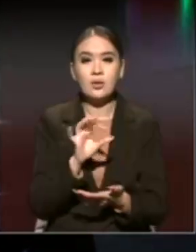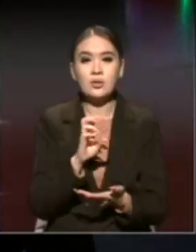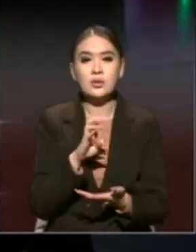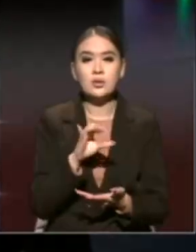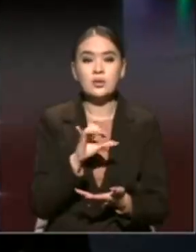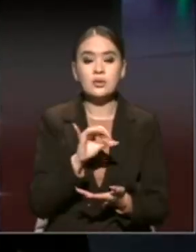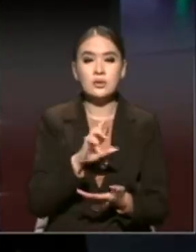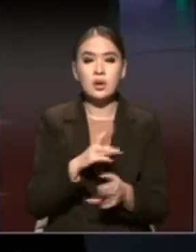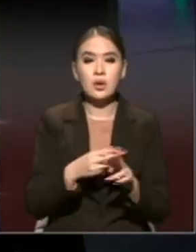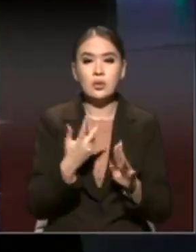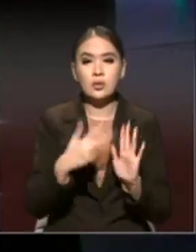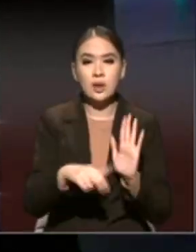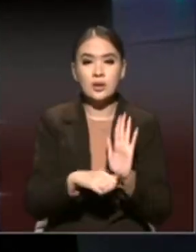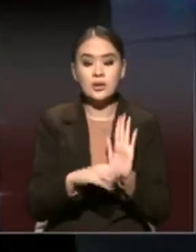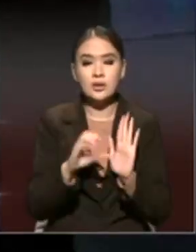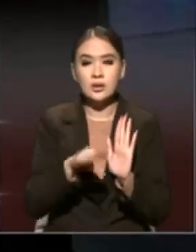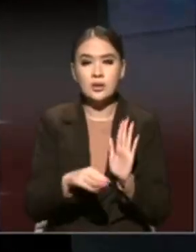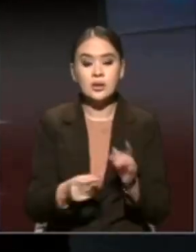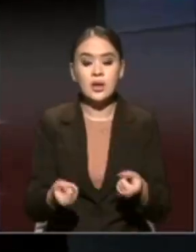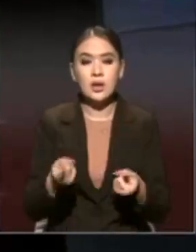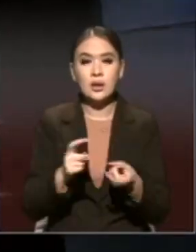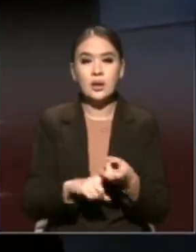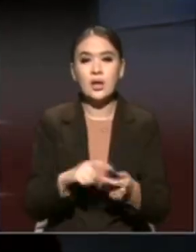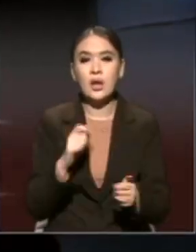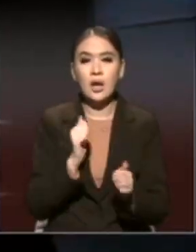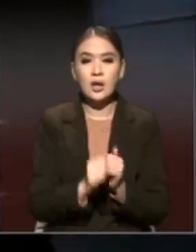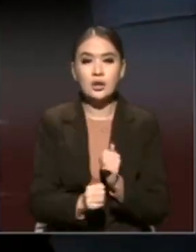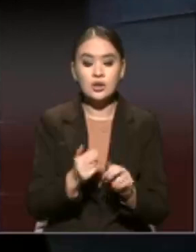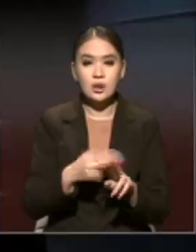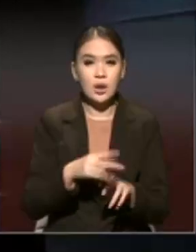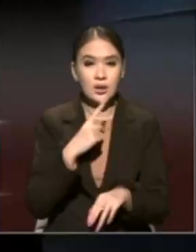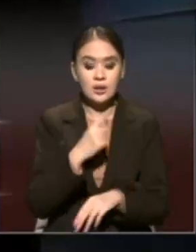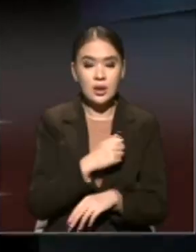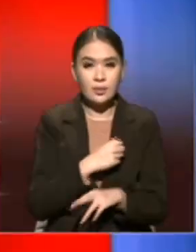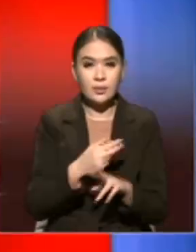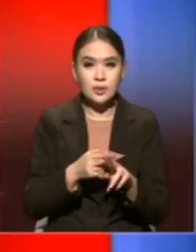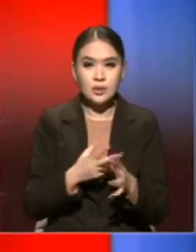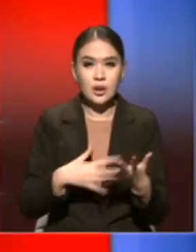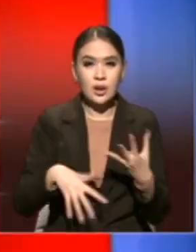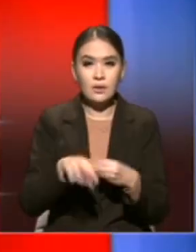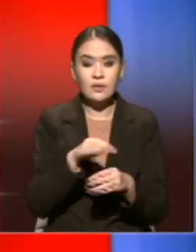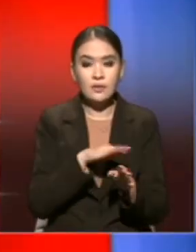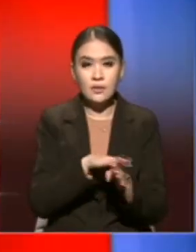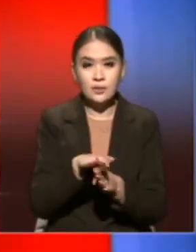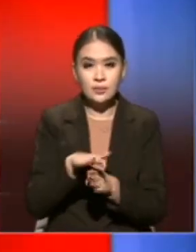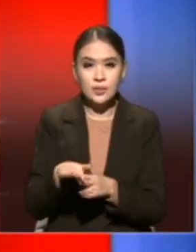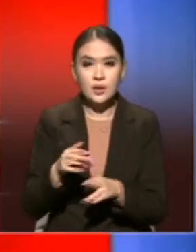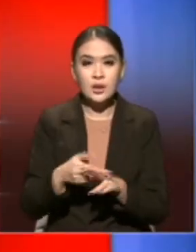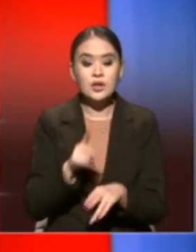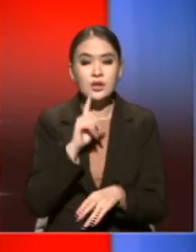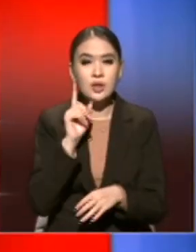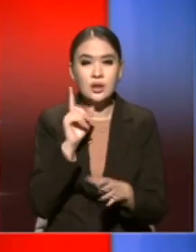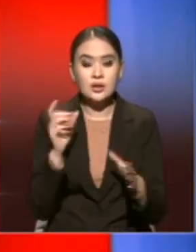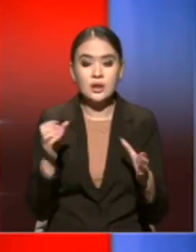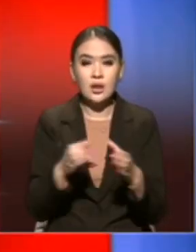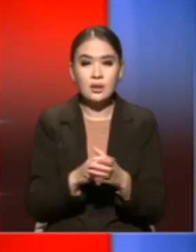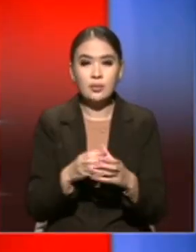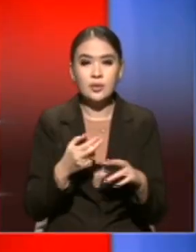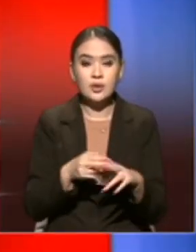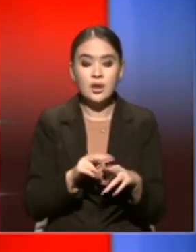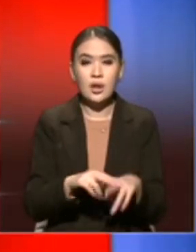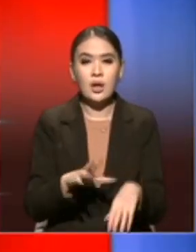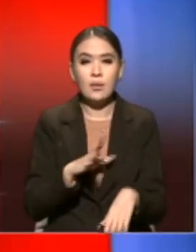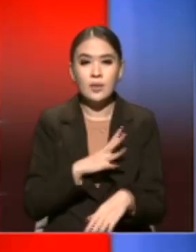конституциямыздың 36-шы бабына сәйкес әр азаматтың абыройлы міндеті. Соған қарап біздің жастарымыз қазір